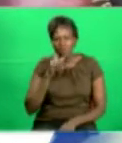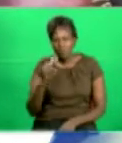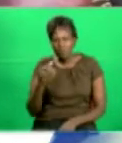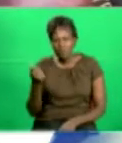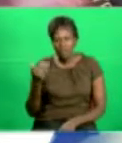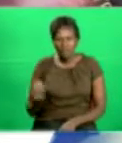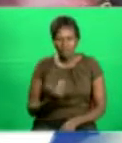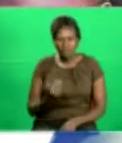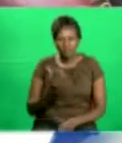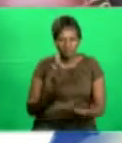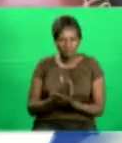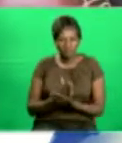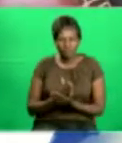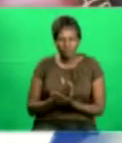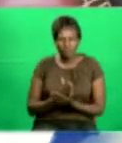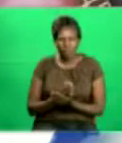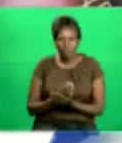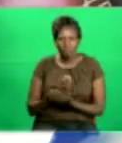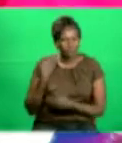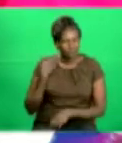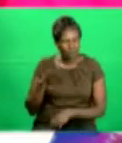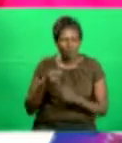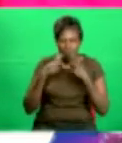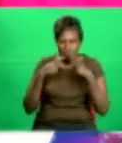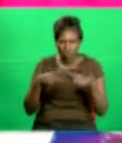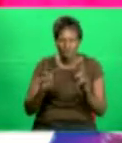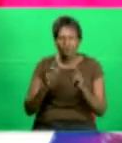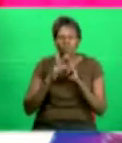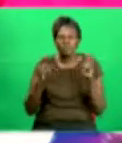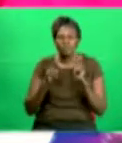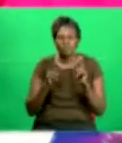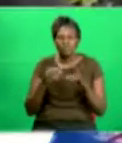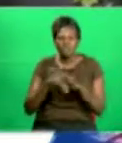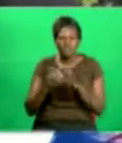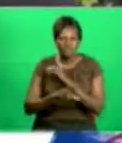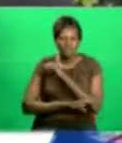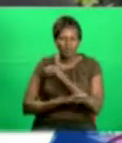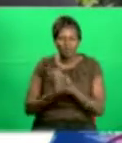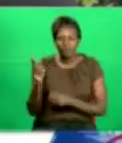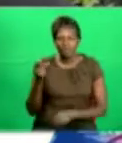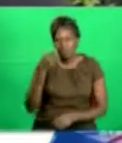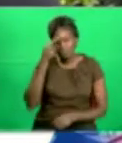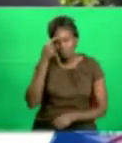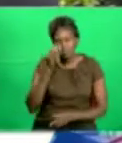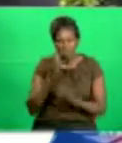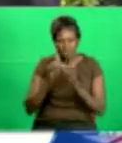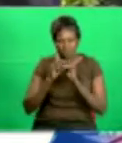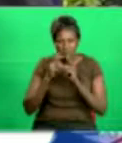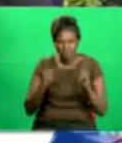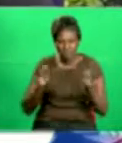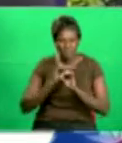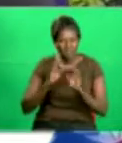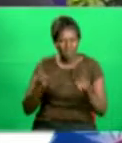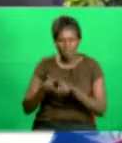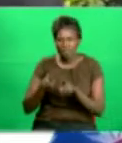furugu. Si ndio? Kwa hivyo tukatae, tutangaze amani taifa letu la Kenya. Maana pasipo kuwa na amani hapa hata wa